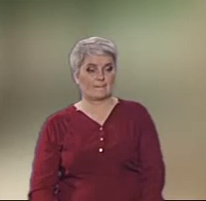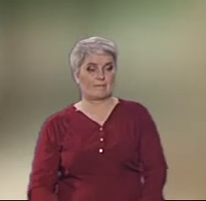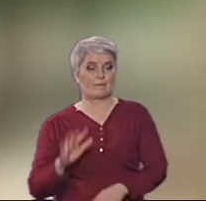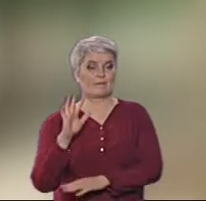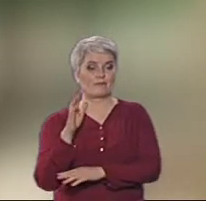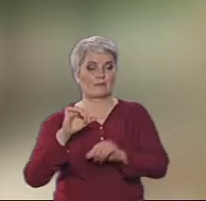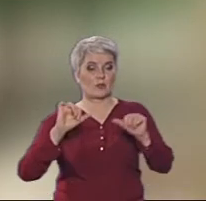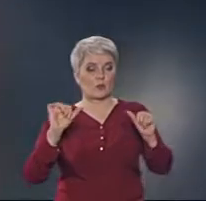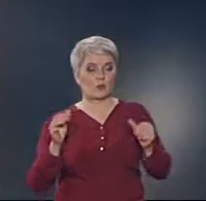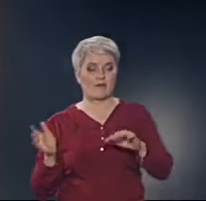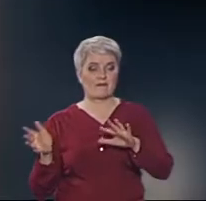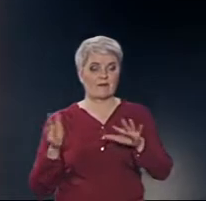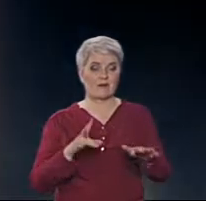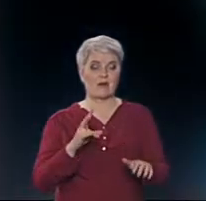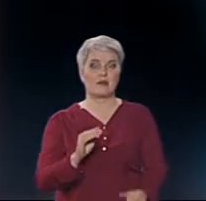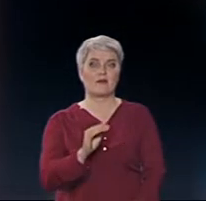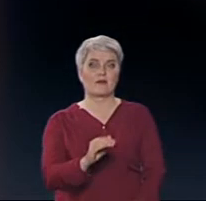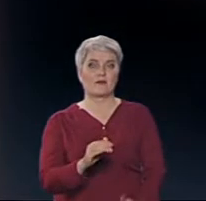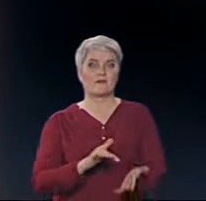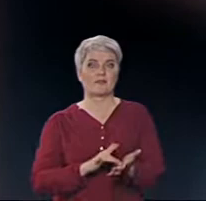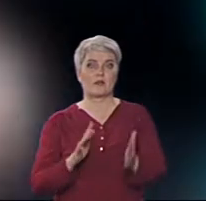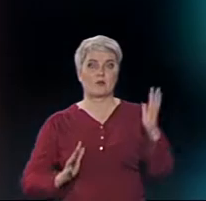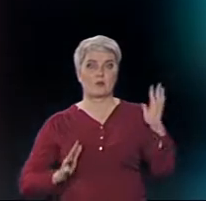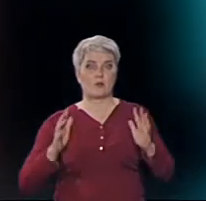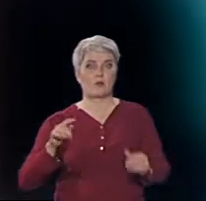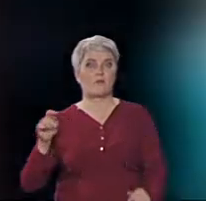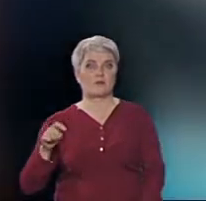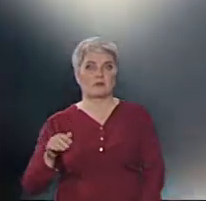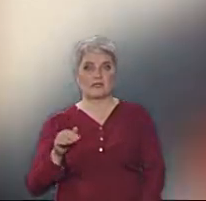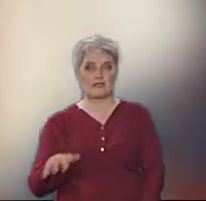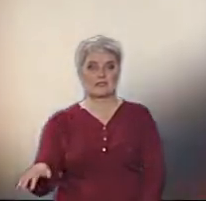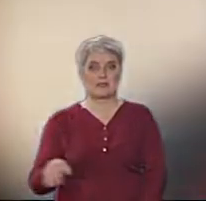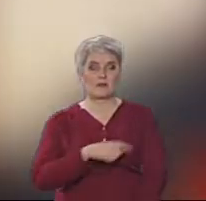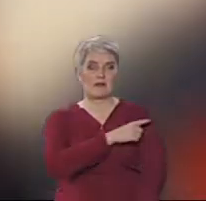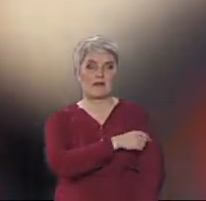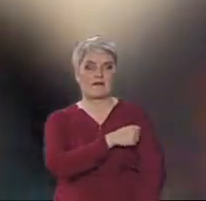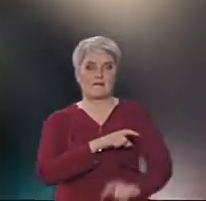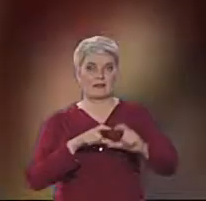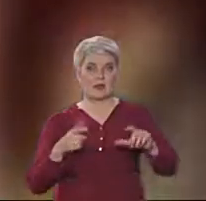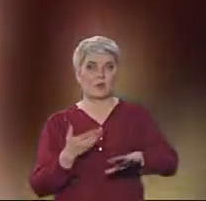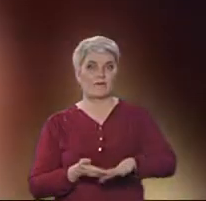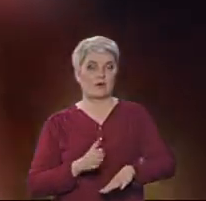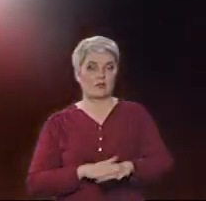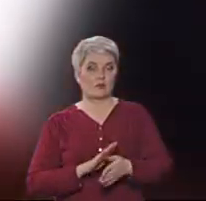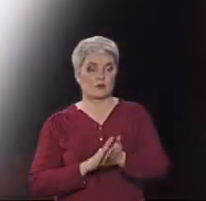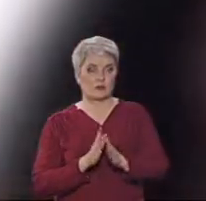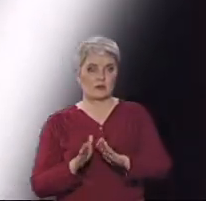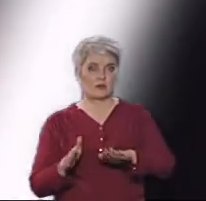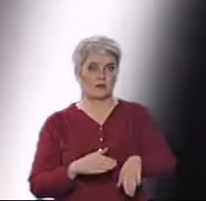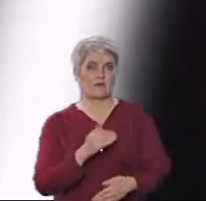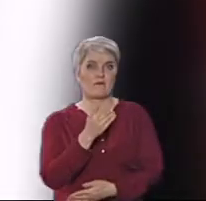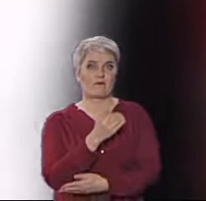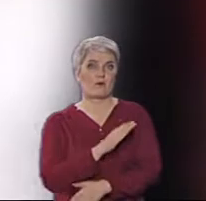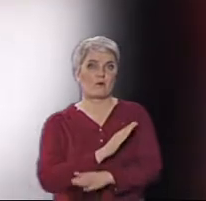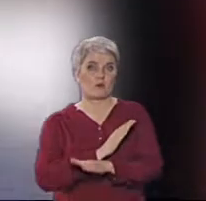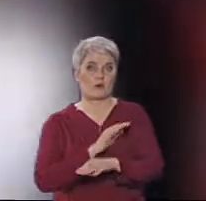Дерев'яна скульптура впала на 8-річну дівчинку в Центральному парку у неділю. Дитину забрали в лікарню у важкому стані, а згодом вона померла.